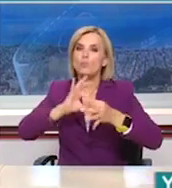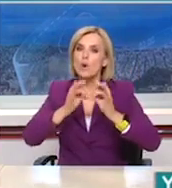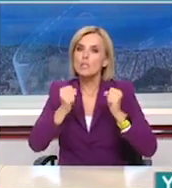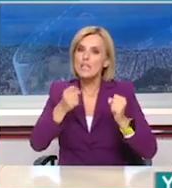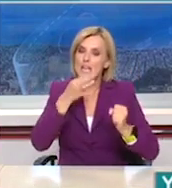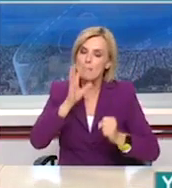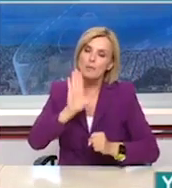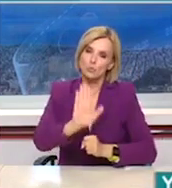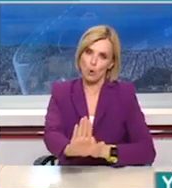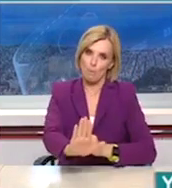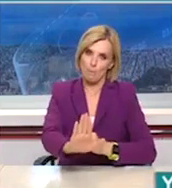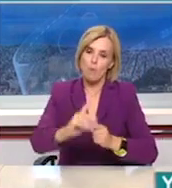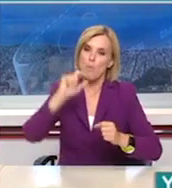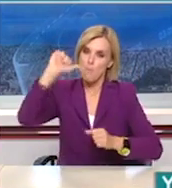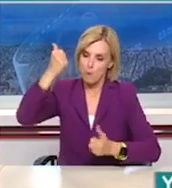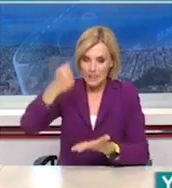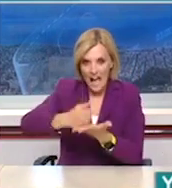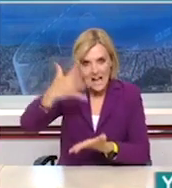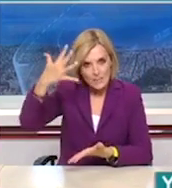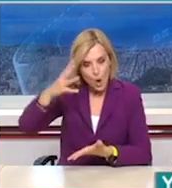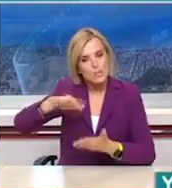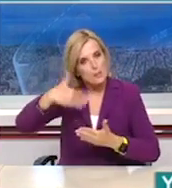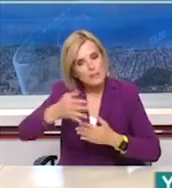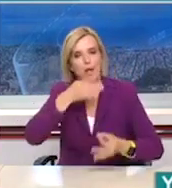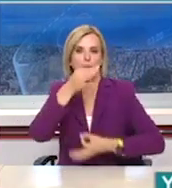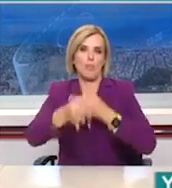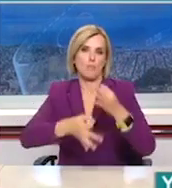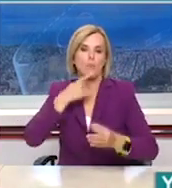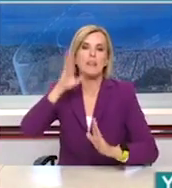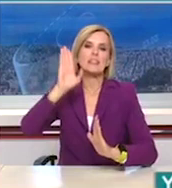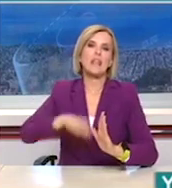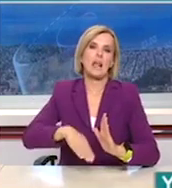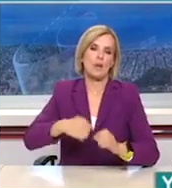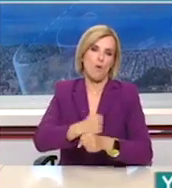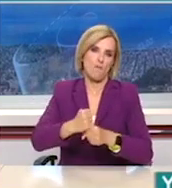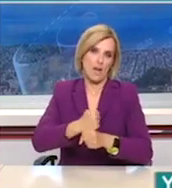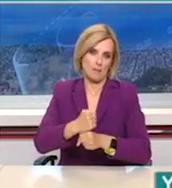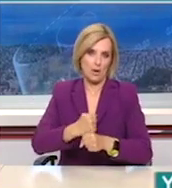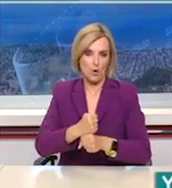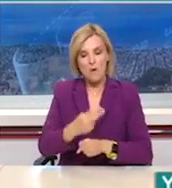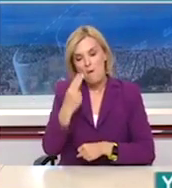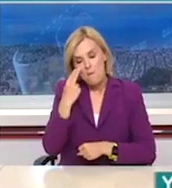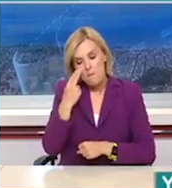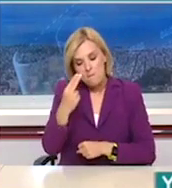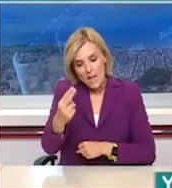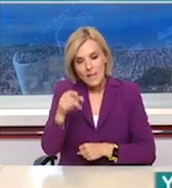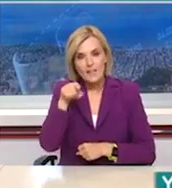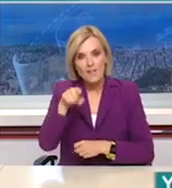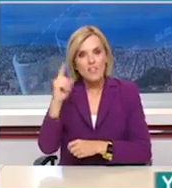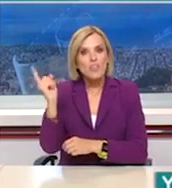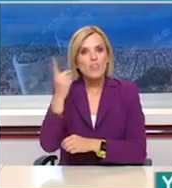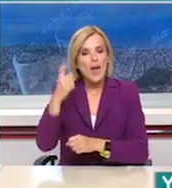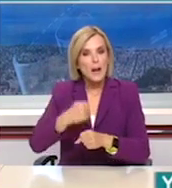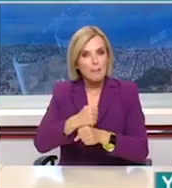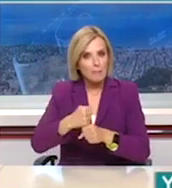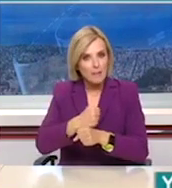μέχρι την αξιολόγηση. Και θα πρέπει να περιμένουμε λίγο ακόμα πριν πούμε την τελική κουβέντα για τη χλωροκίνη. Φαίνεται ότι αυτή τη στιγμή η θεραπεία κινείται σε δύο επίπεδα. Το